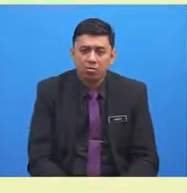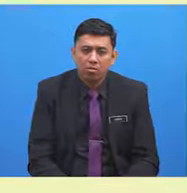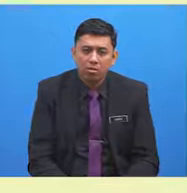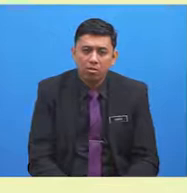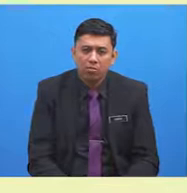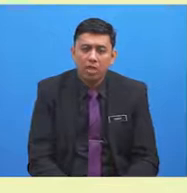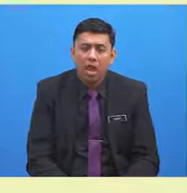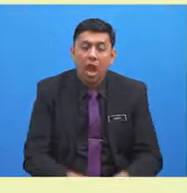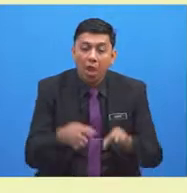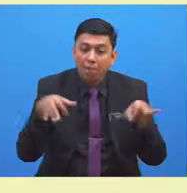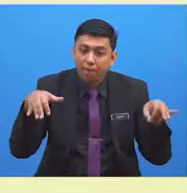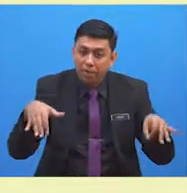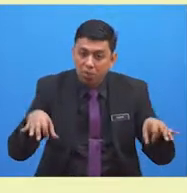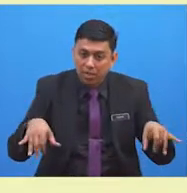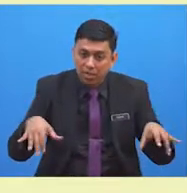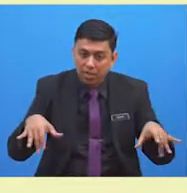atau alveoli.